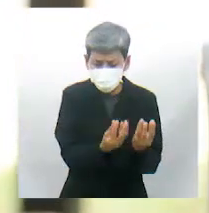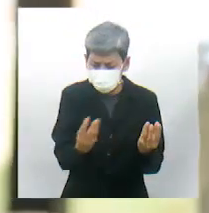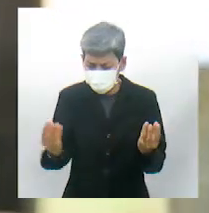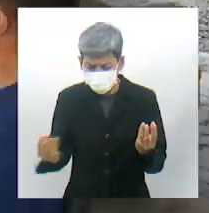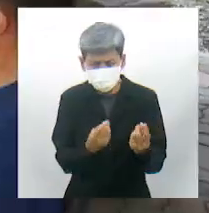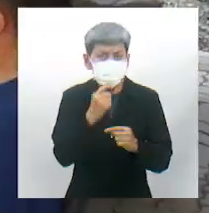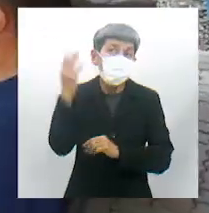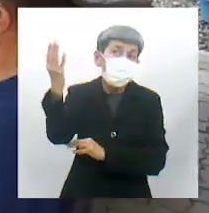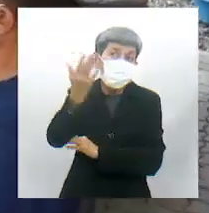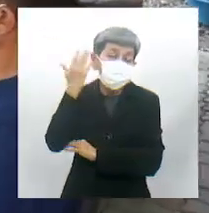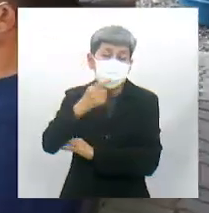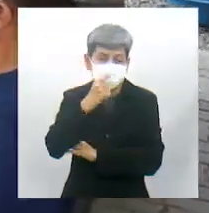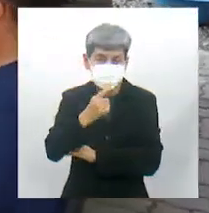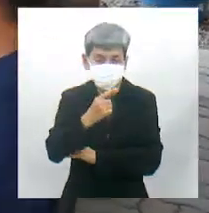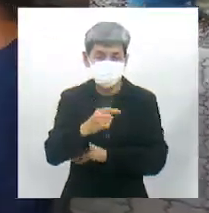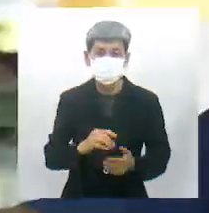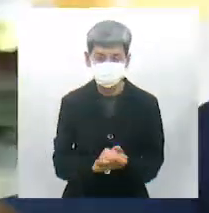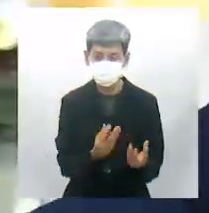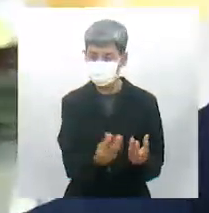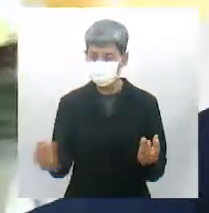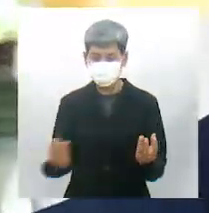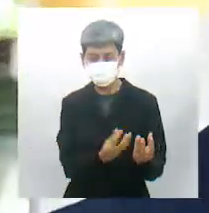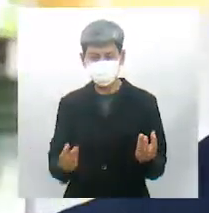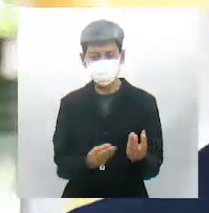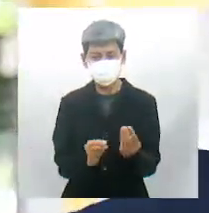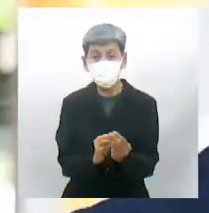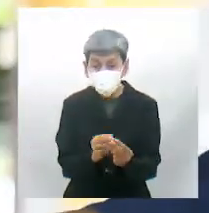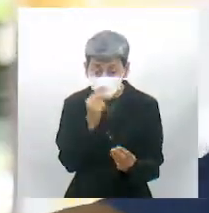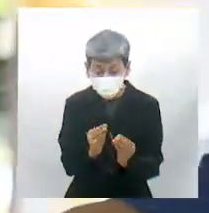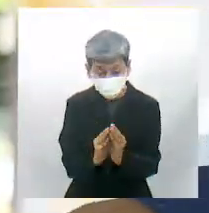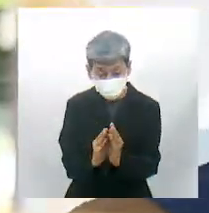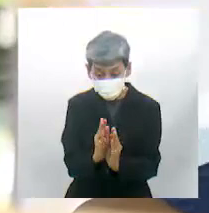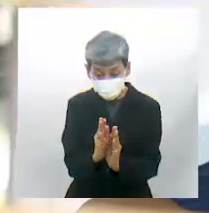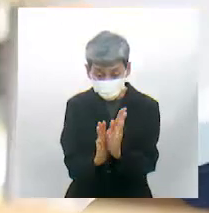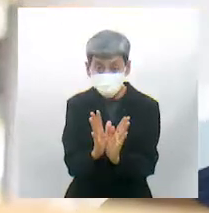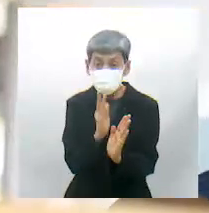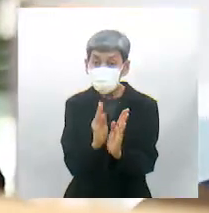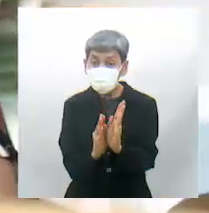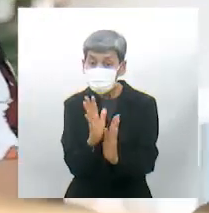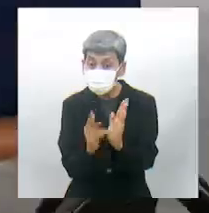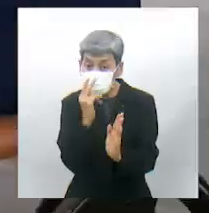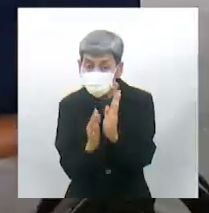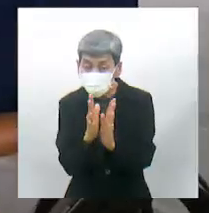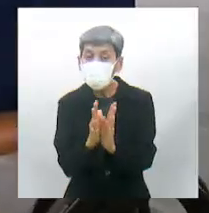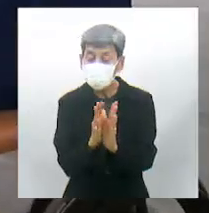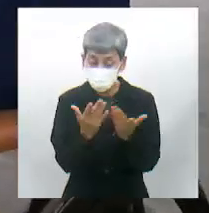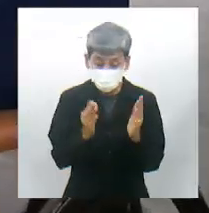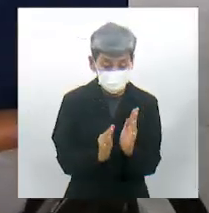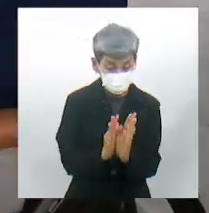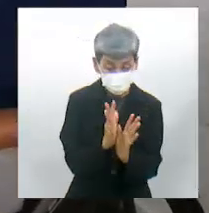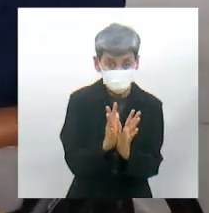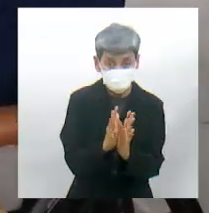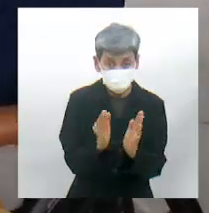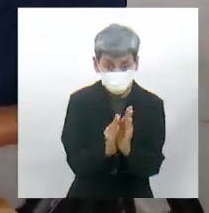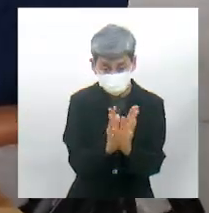แต่ที่อากาศอันนี้เขาขึ้นแล้วเห็นไหมเนี่ยเขาแตกแล้ว อ๋อนี่คือขึ้นแล้วหรอ ใช่ใช่เนี่ยเขาแตก แล้วเดี๋ยวพอตรงนี้เสร็จปุ๊บ